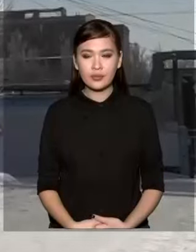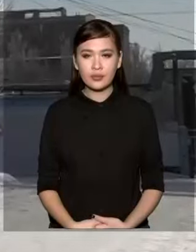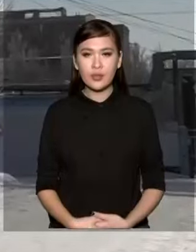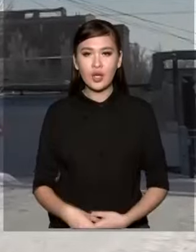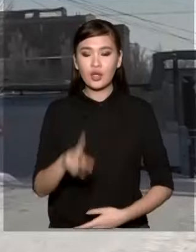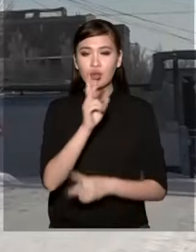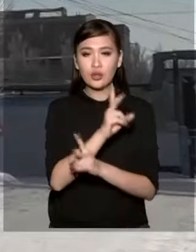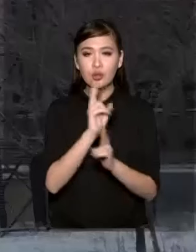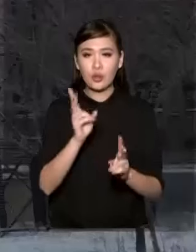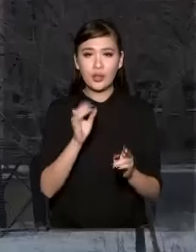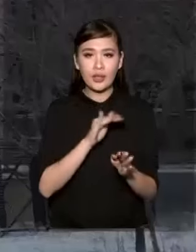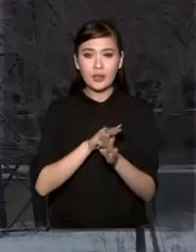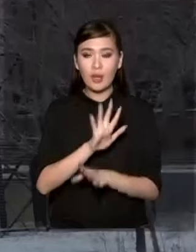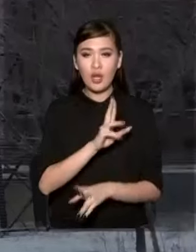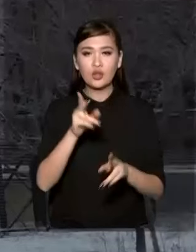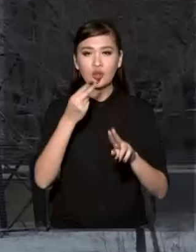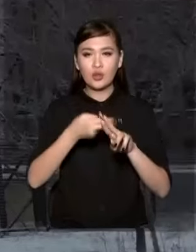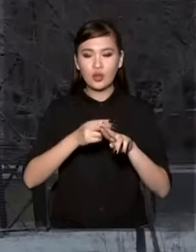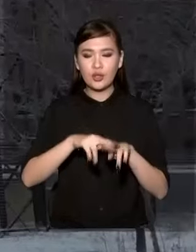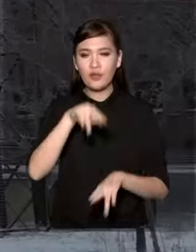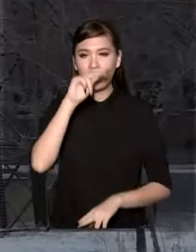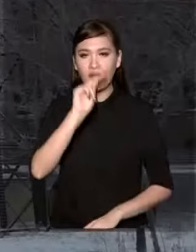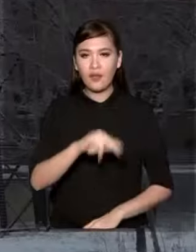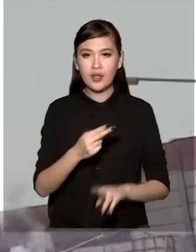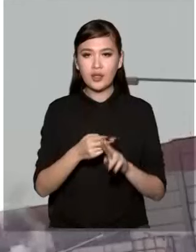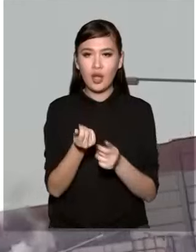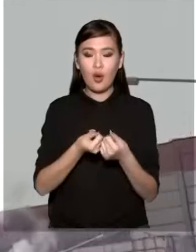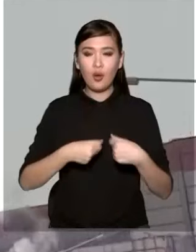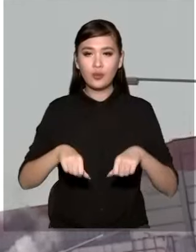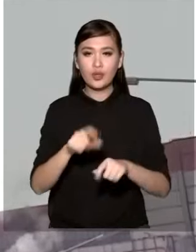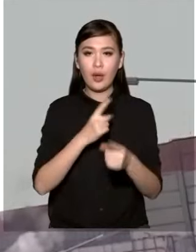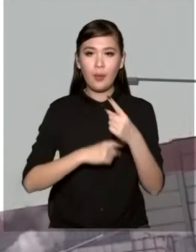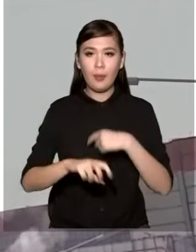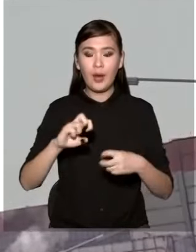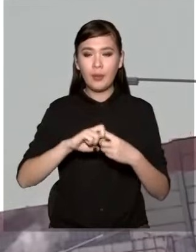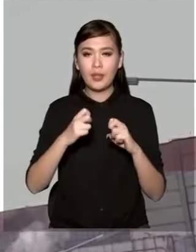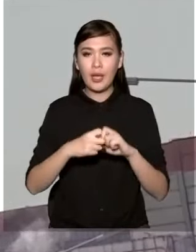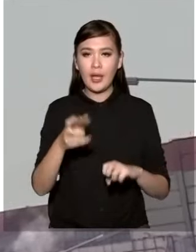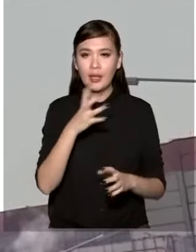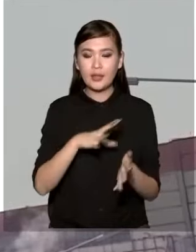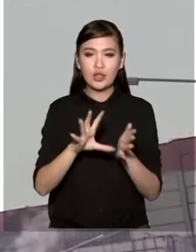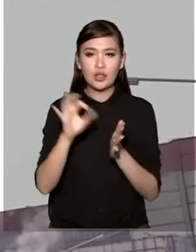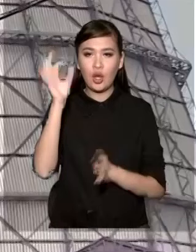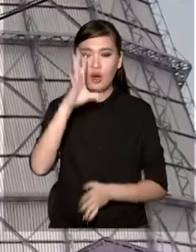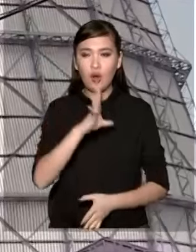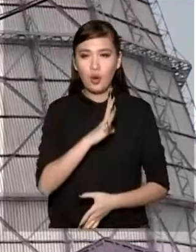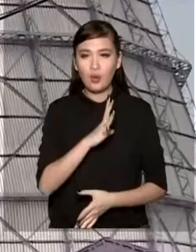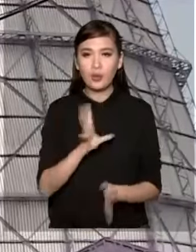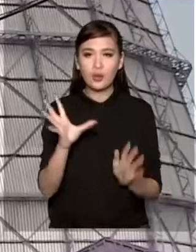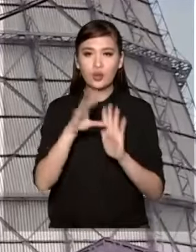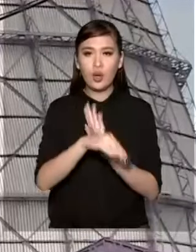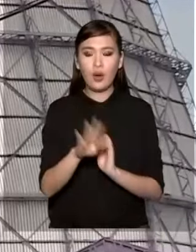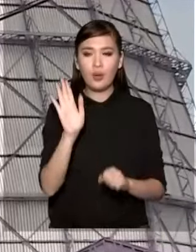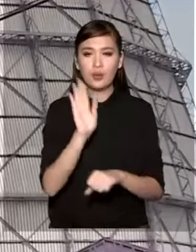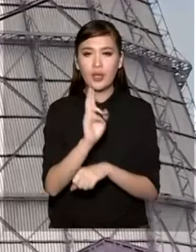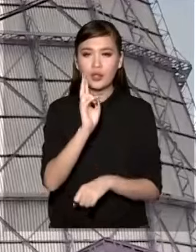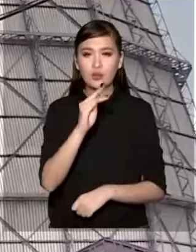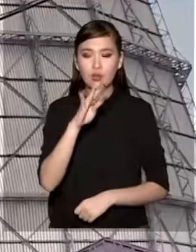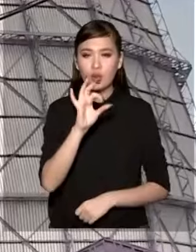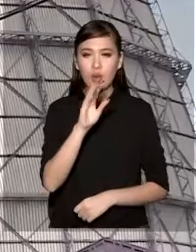Кто не справился, тот виноват. Вернуть в госсобственность проблемные объекты энергетического комплекса поручил